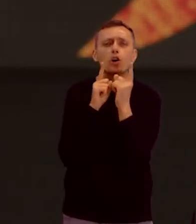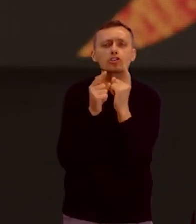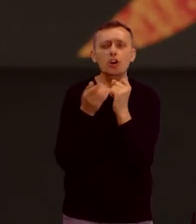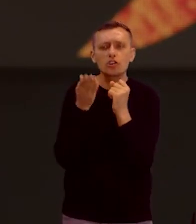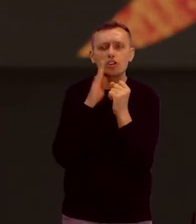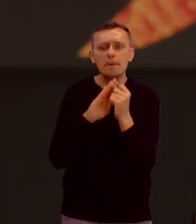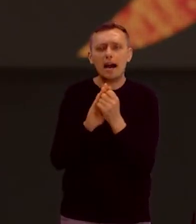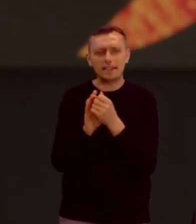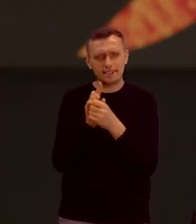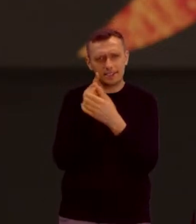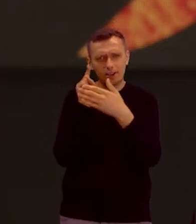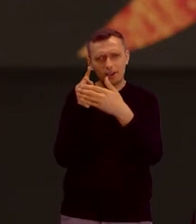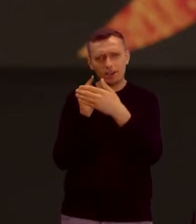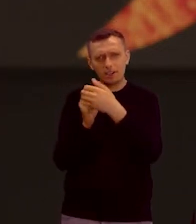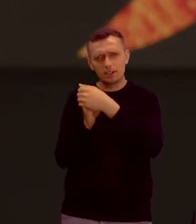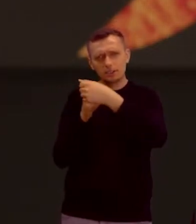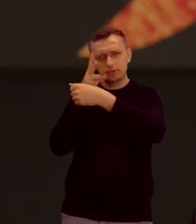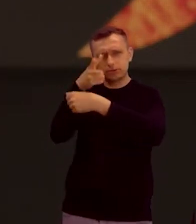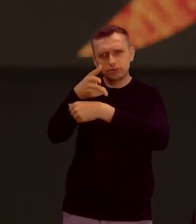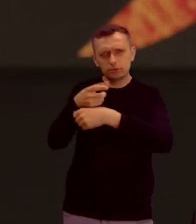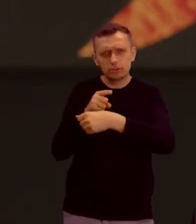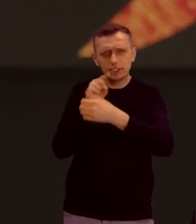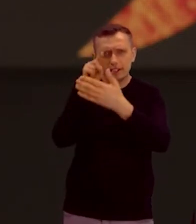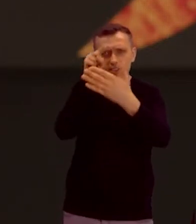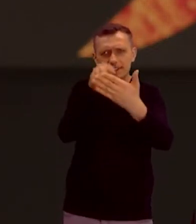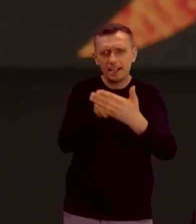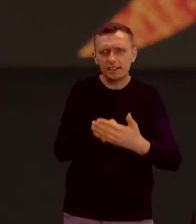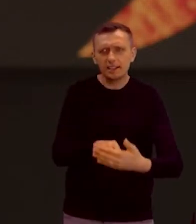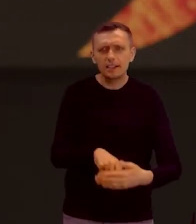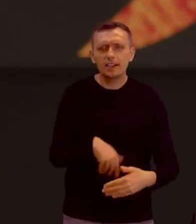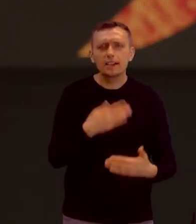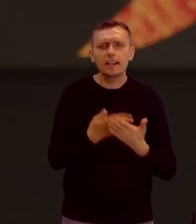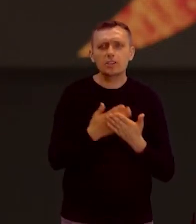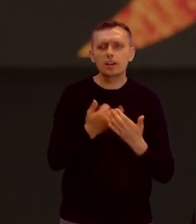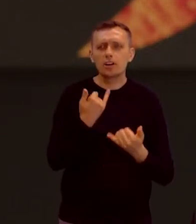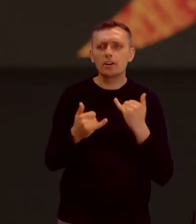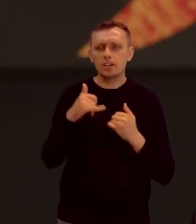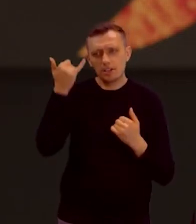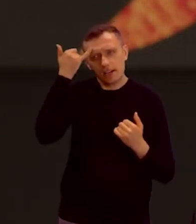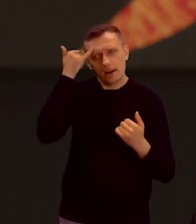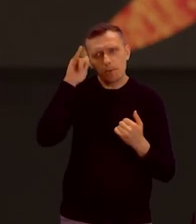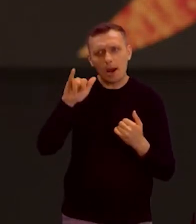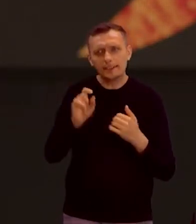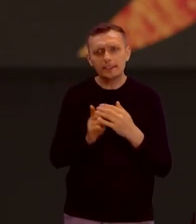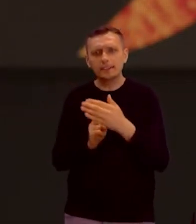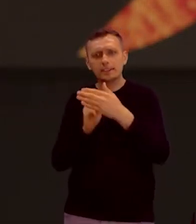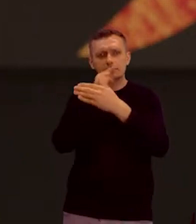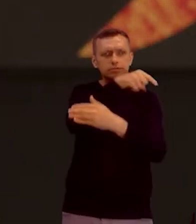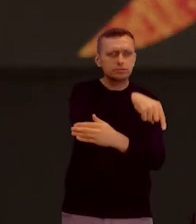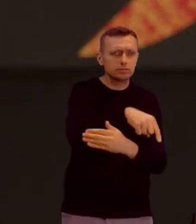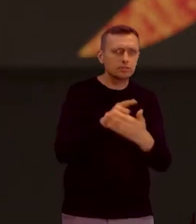celują swoimi strzałami, ponieważ błędna strzała może wyrządzić wiele krzywdy.